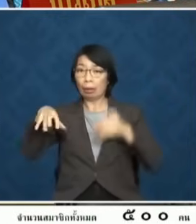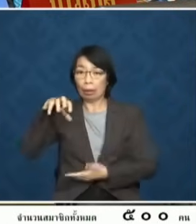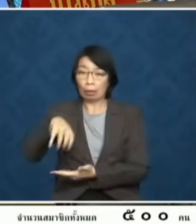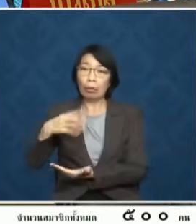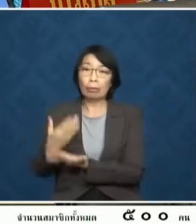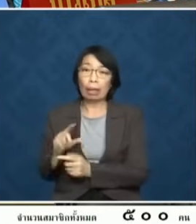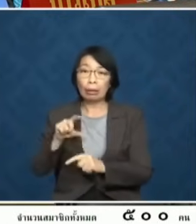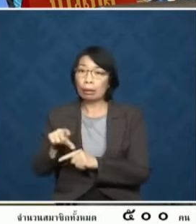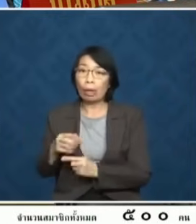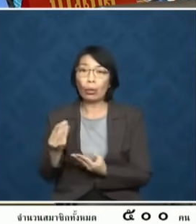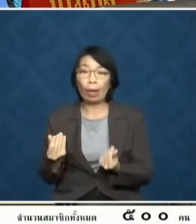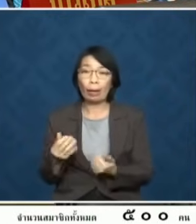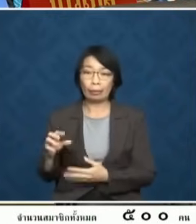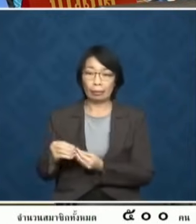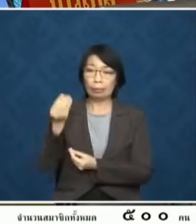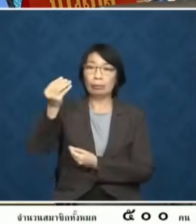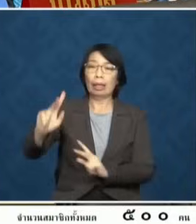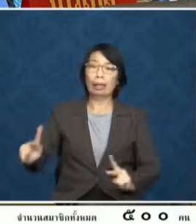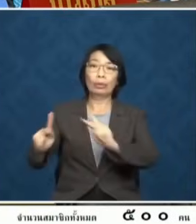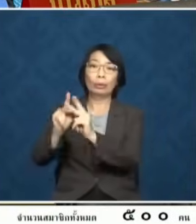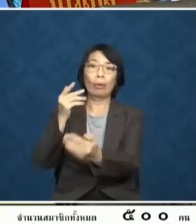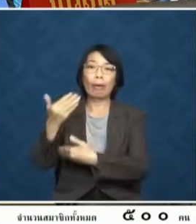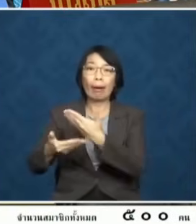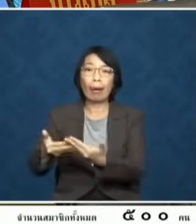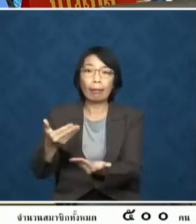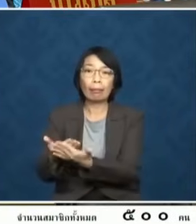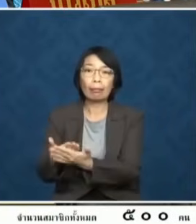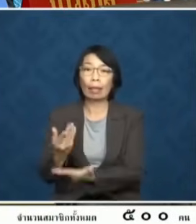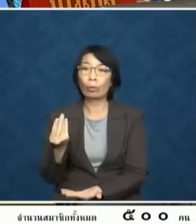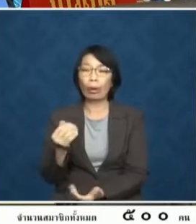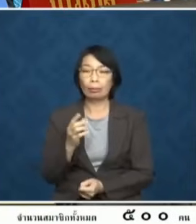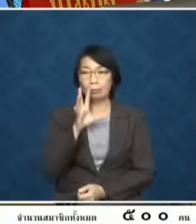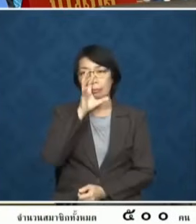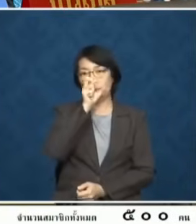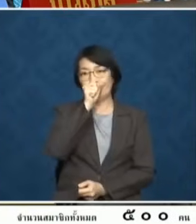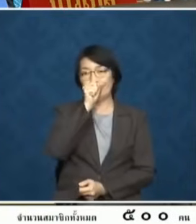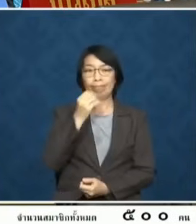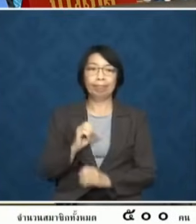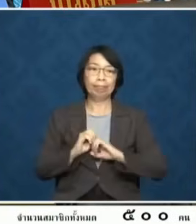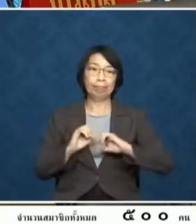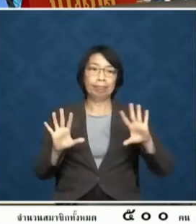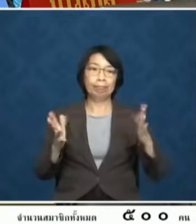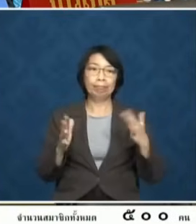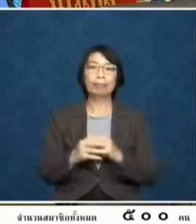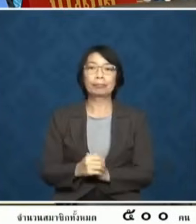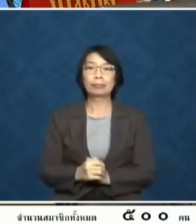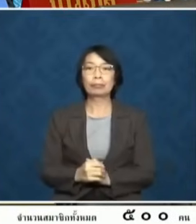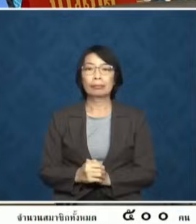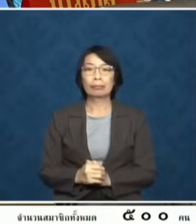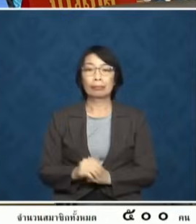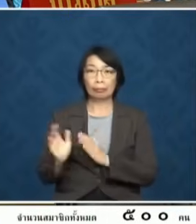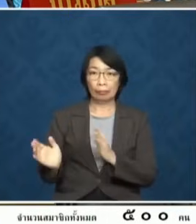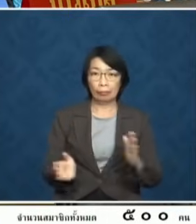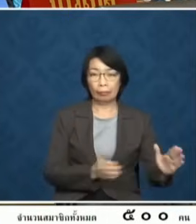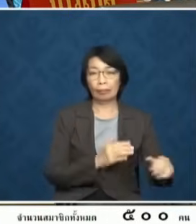ใดและเป็นเงินที่เหลือเข้าคืนคลังเท่าไหร่ก็ไม่มีการชี้แจงท่านประธานคะธุรกิจเสนาพาณิชย์